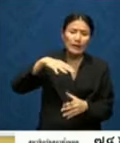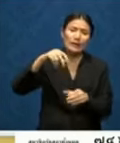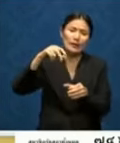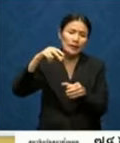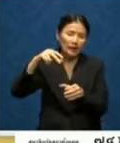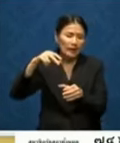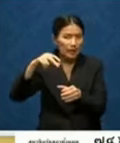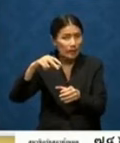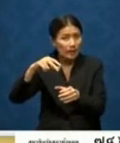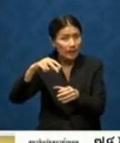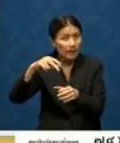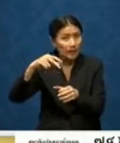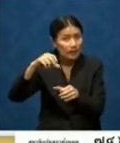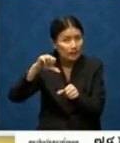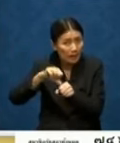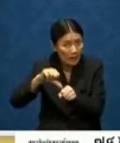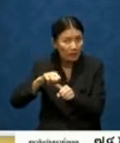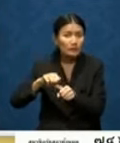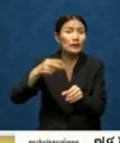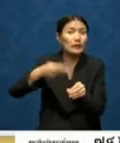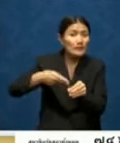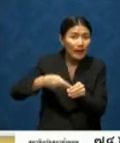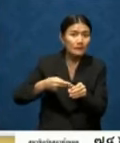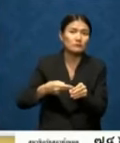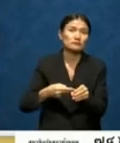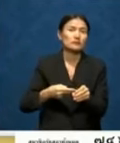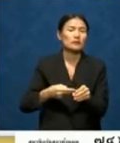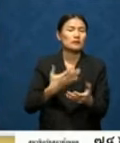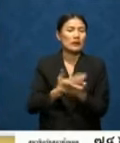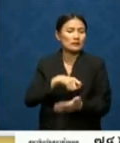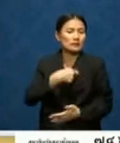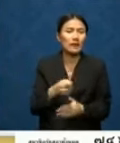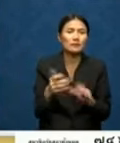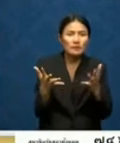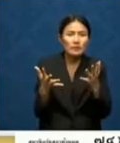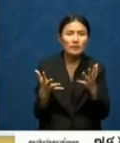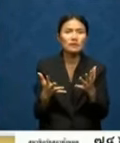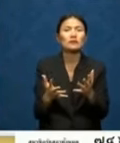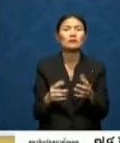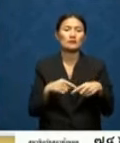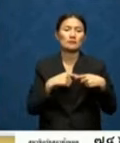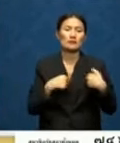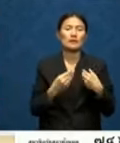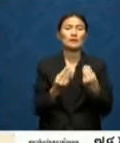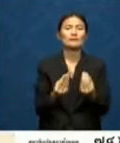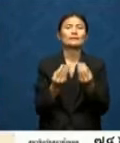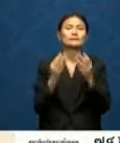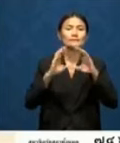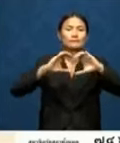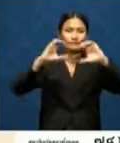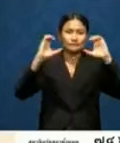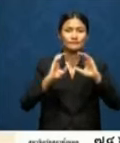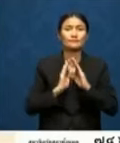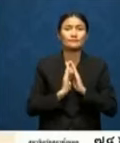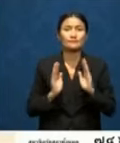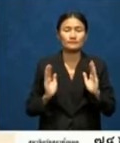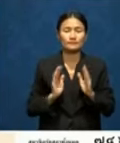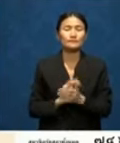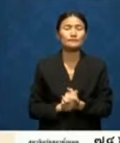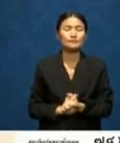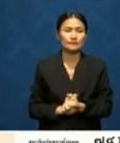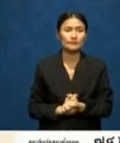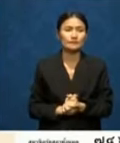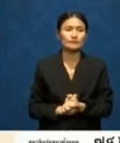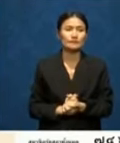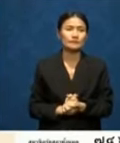าน้ำมันและค่าเทิมลูกขอเป็วันใจให้กับรฐบาลขอบคณครับครับ ขอบคุณครับต่อไปเป